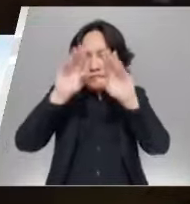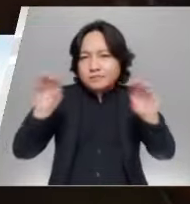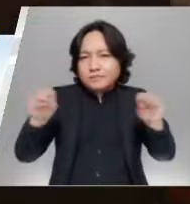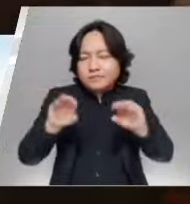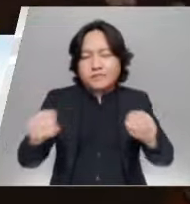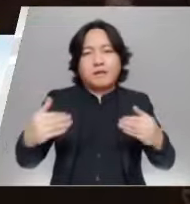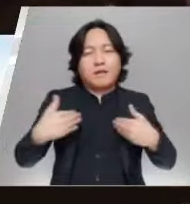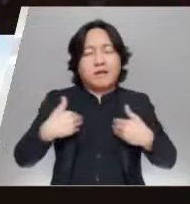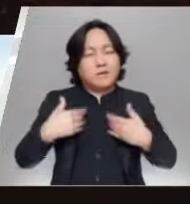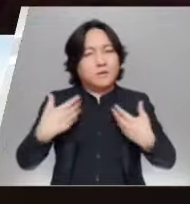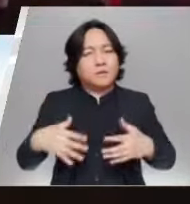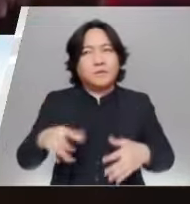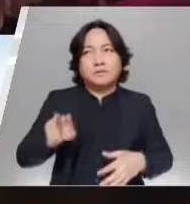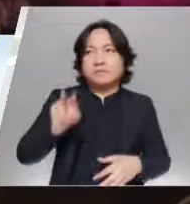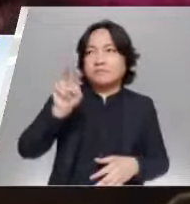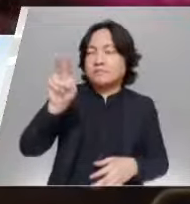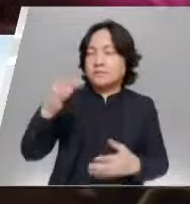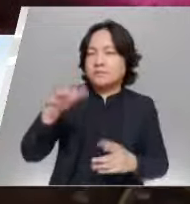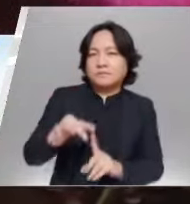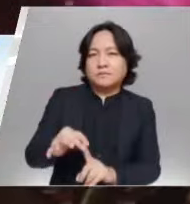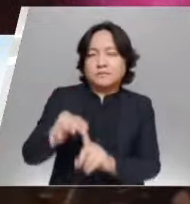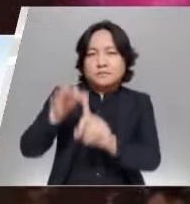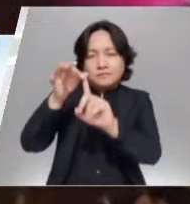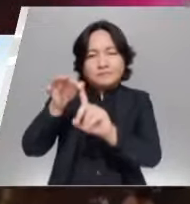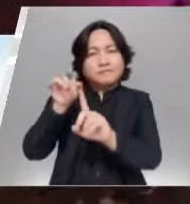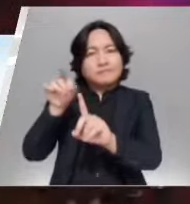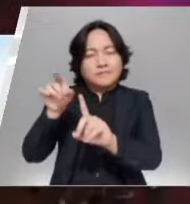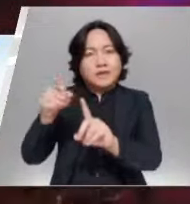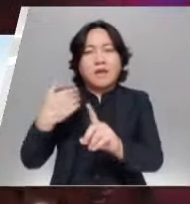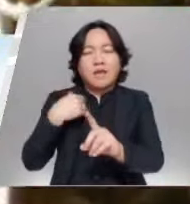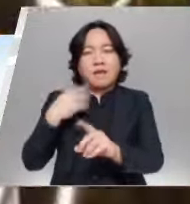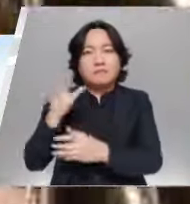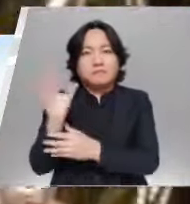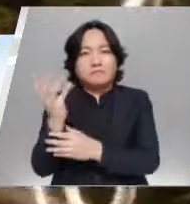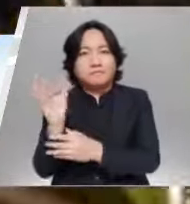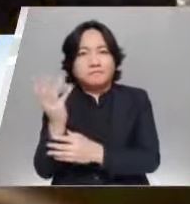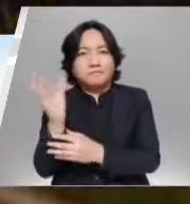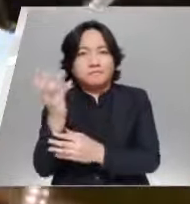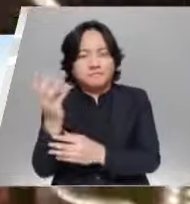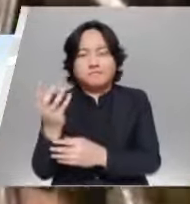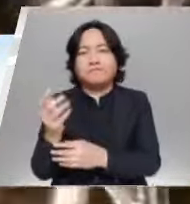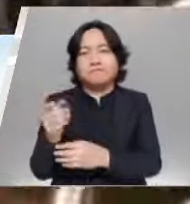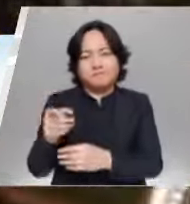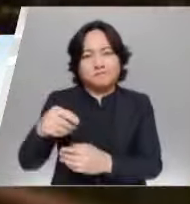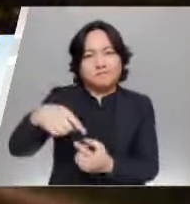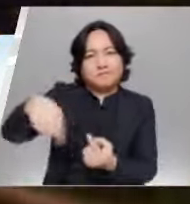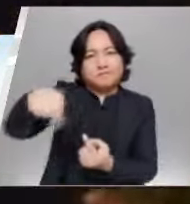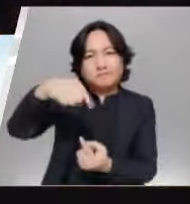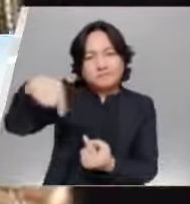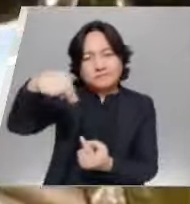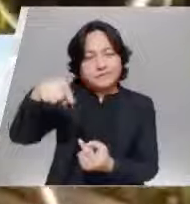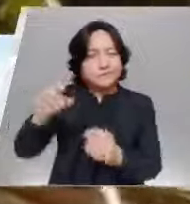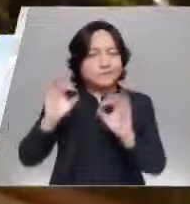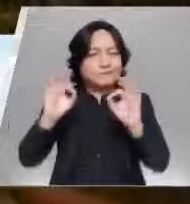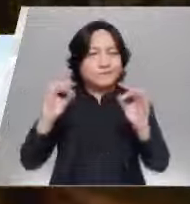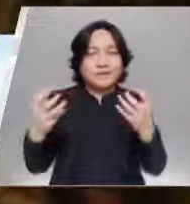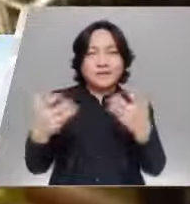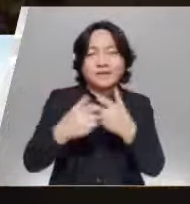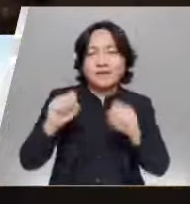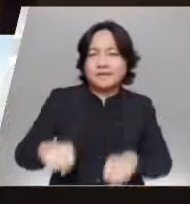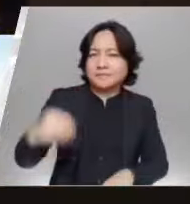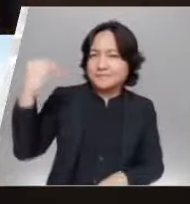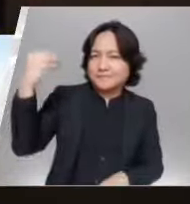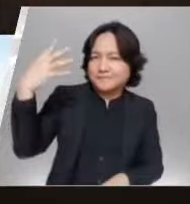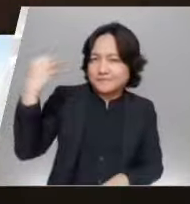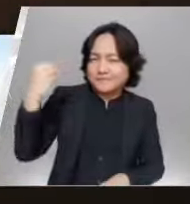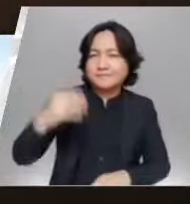lalong pinaespesyal ng paikot-ikot na carousel. Perfect din para sa mga selfie, ang tunnel of lights